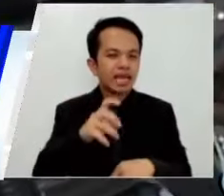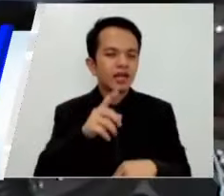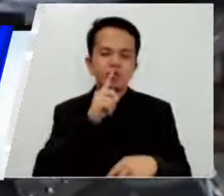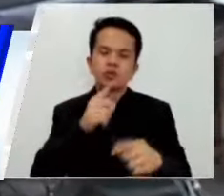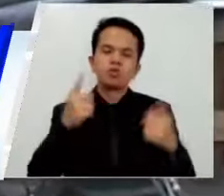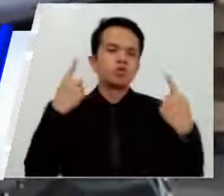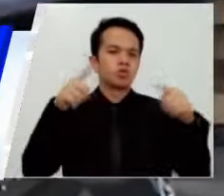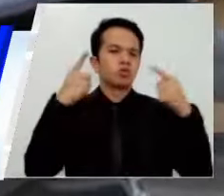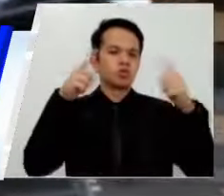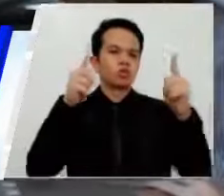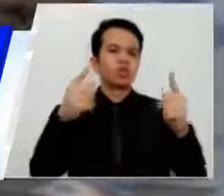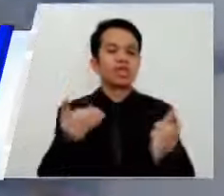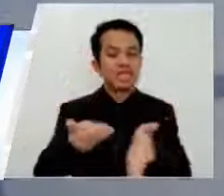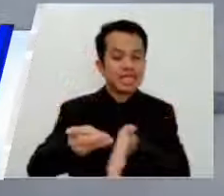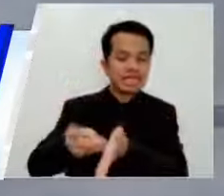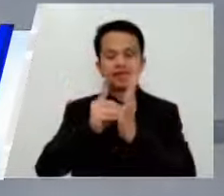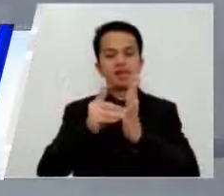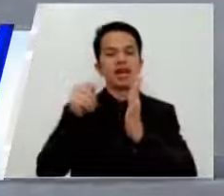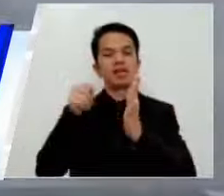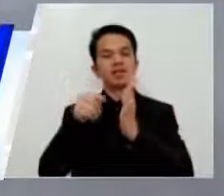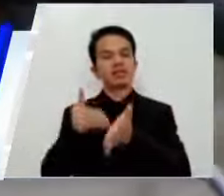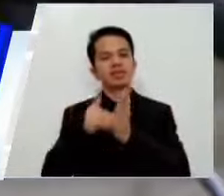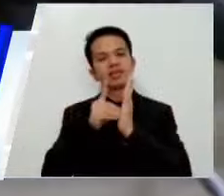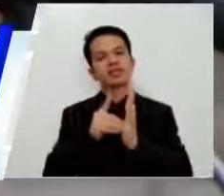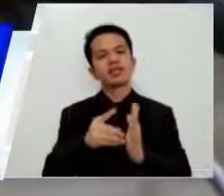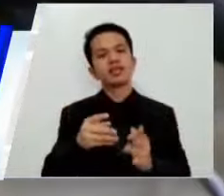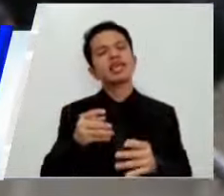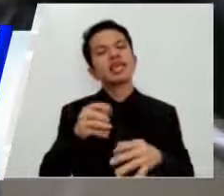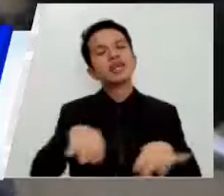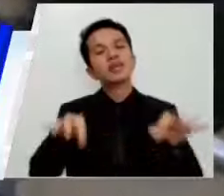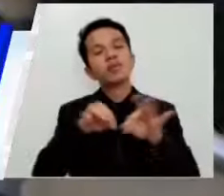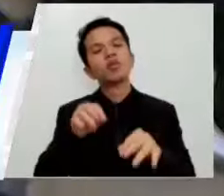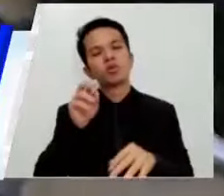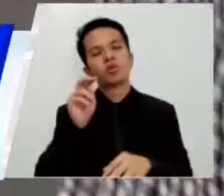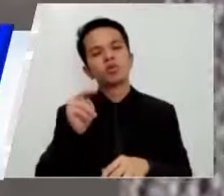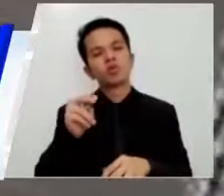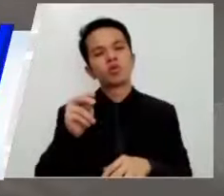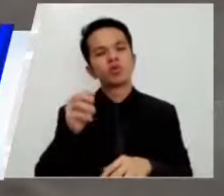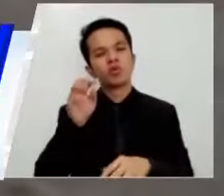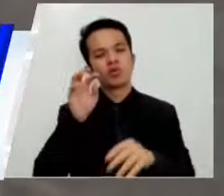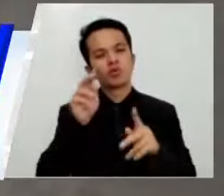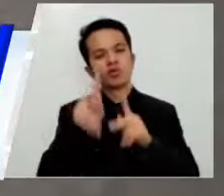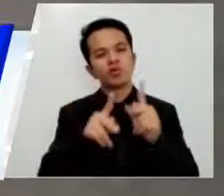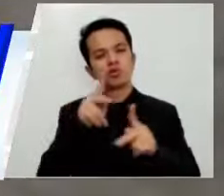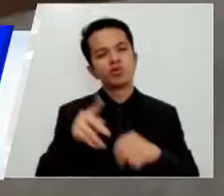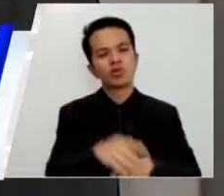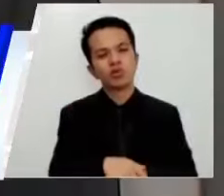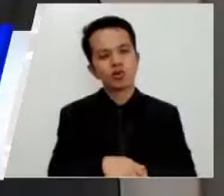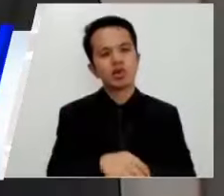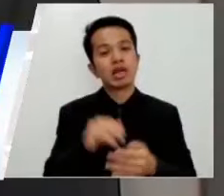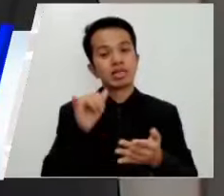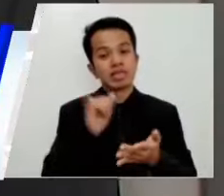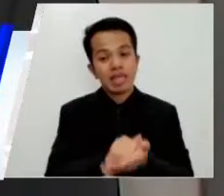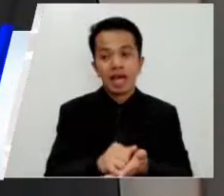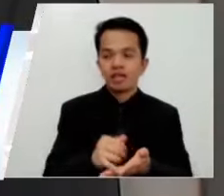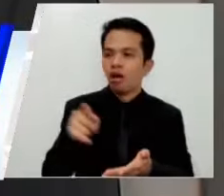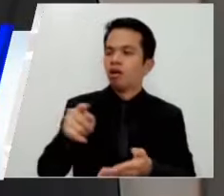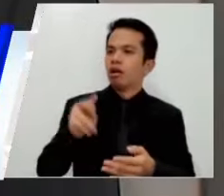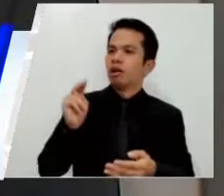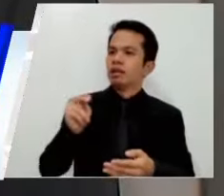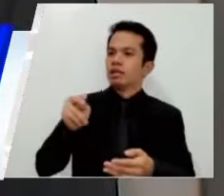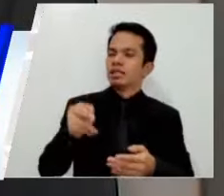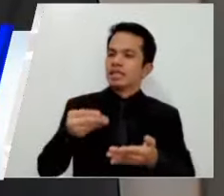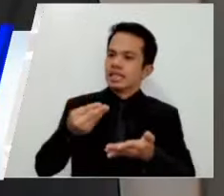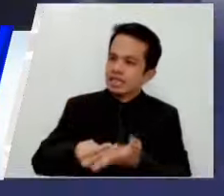demand. Dahil kailangan talaga ng mga tao yan eh. And matutugon, kaya tugudon na yun at timing ha, at i-grab yung opportunity